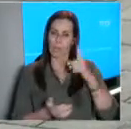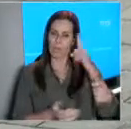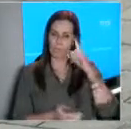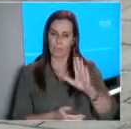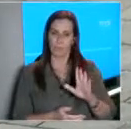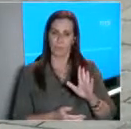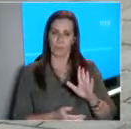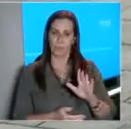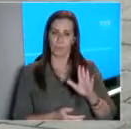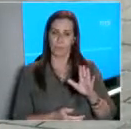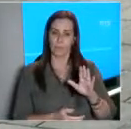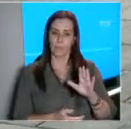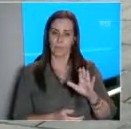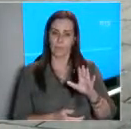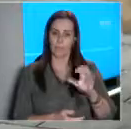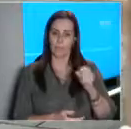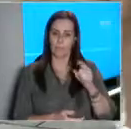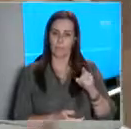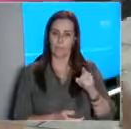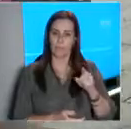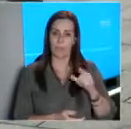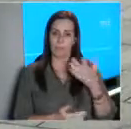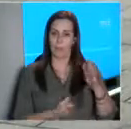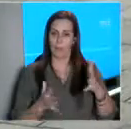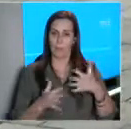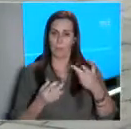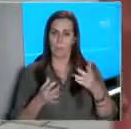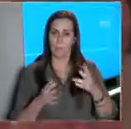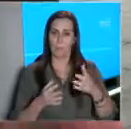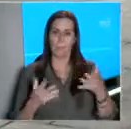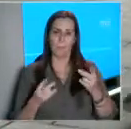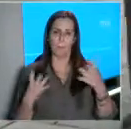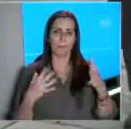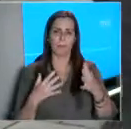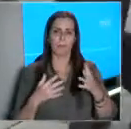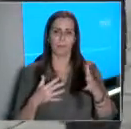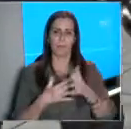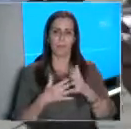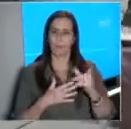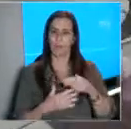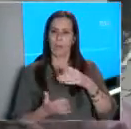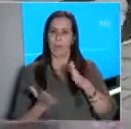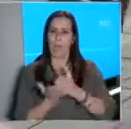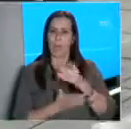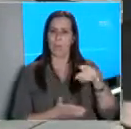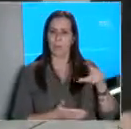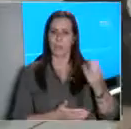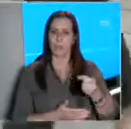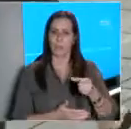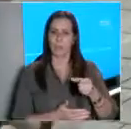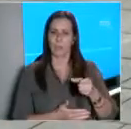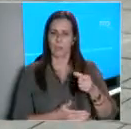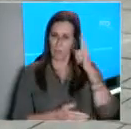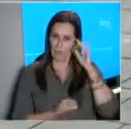דעתי, אם הם אין להם מה לפחד, מה אכפת להם שיחקרו אותם או שעמדו בפני מכונת אמת? אם אתה יודע